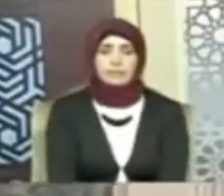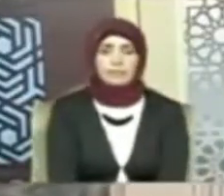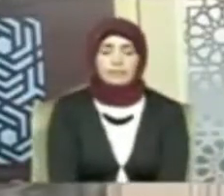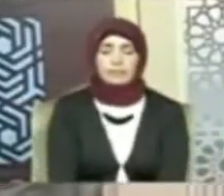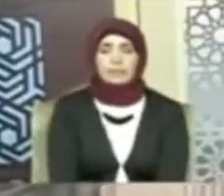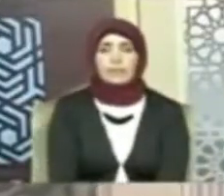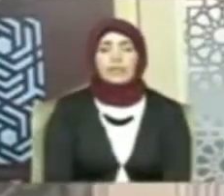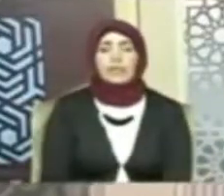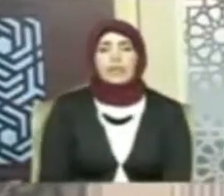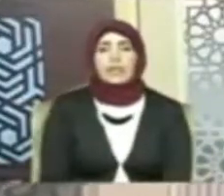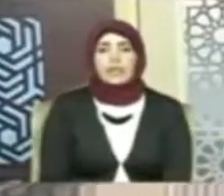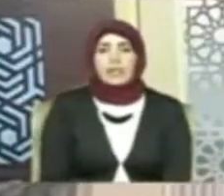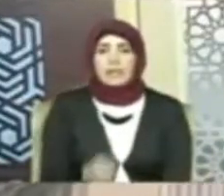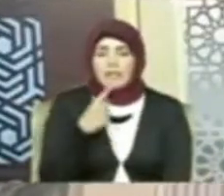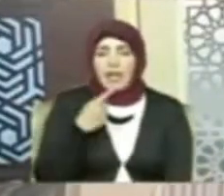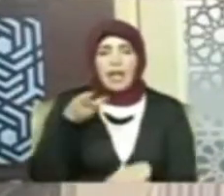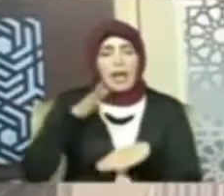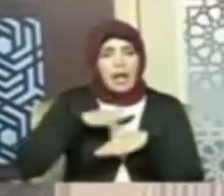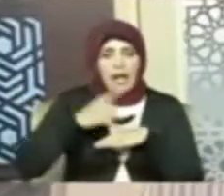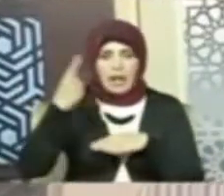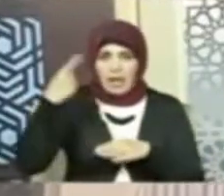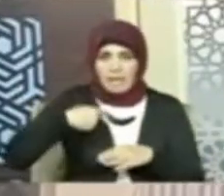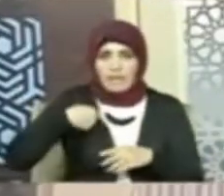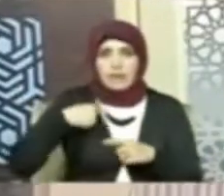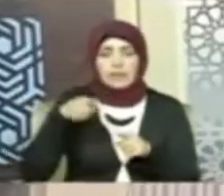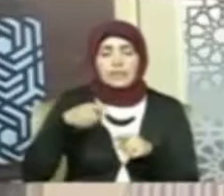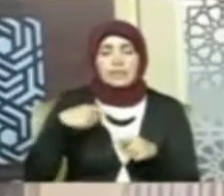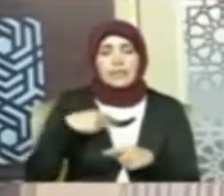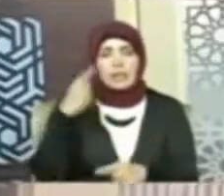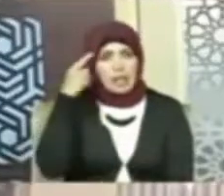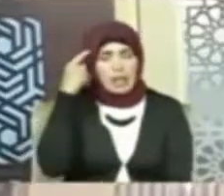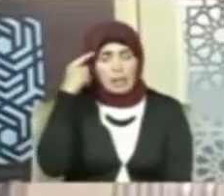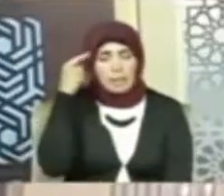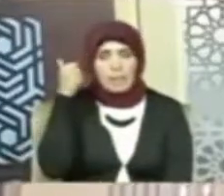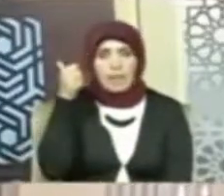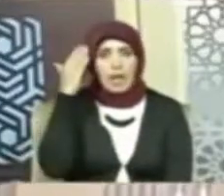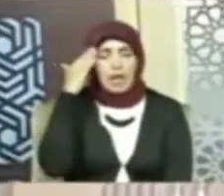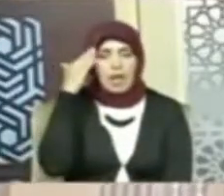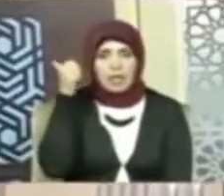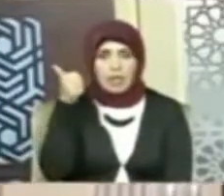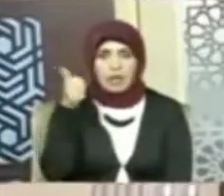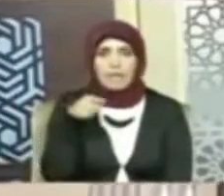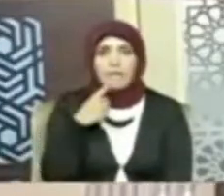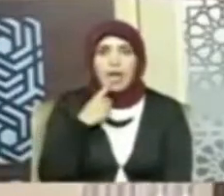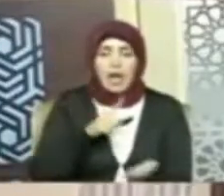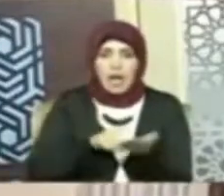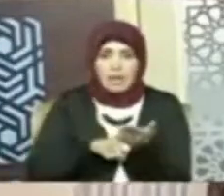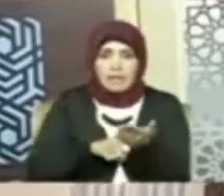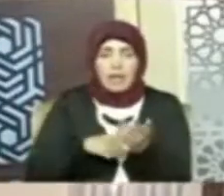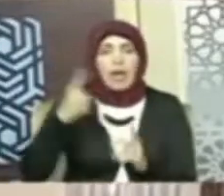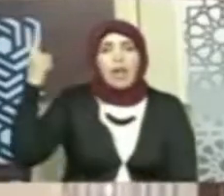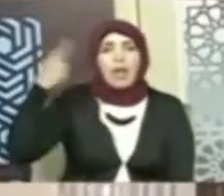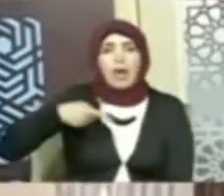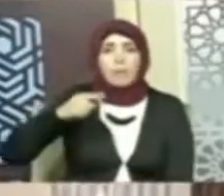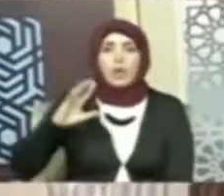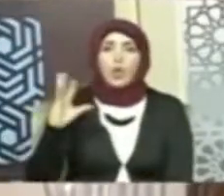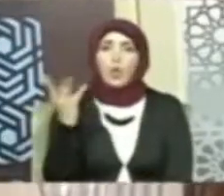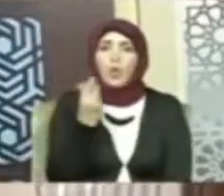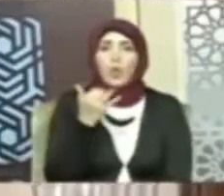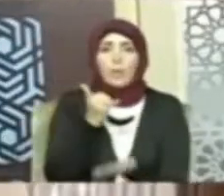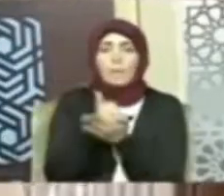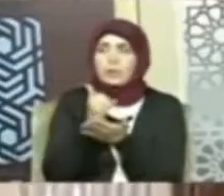فعلينا أن ندرك أن الأمر كله لله،